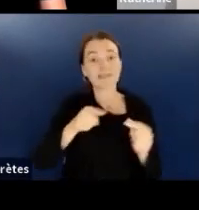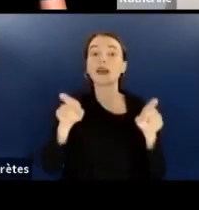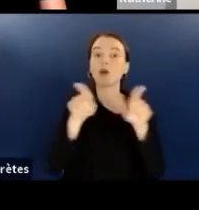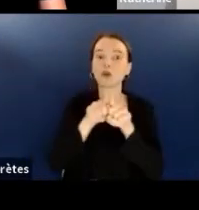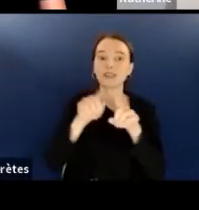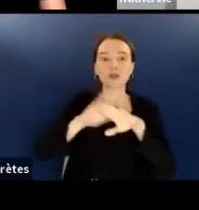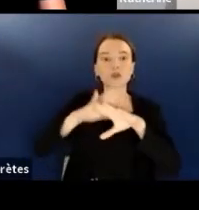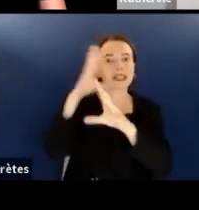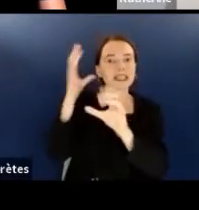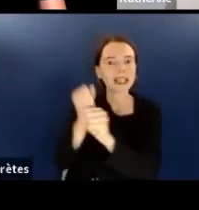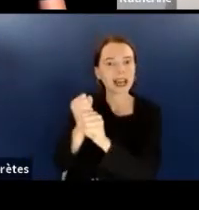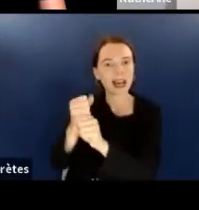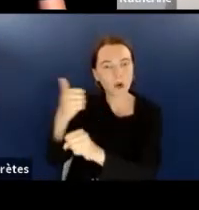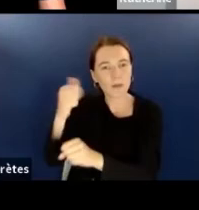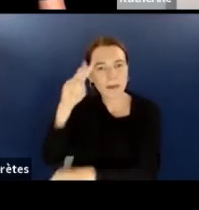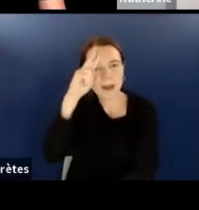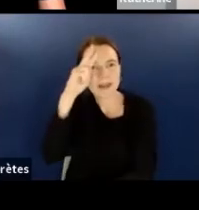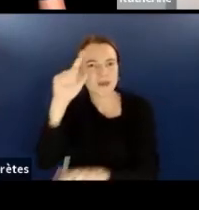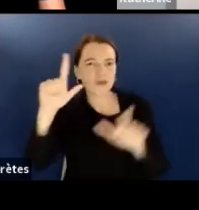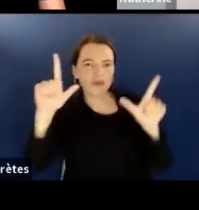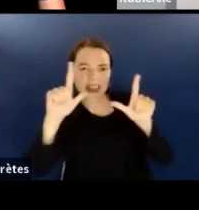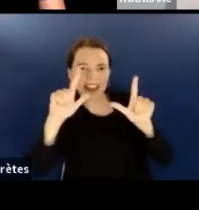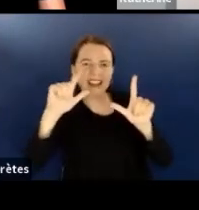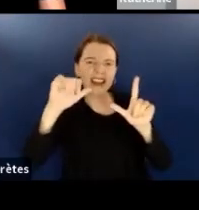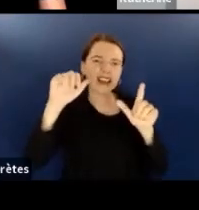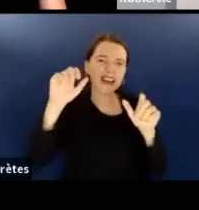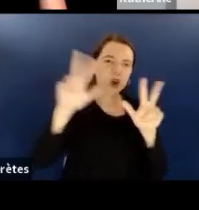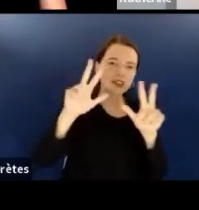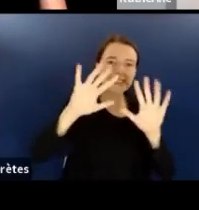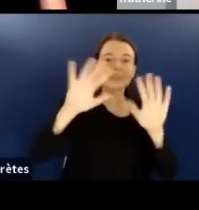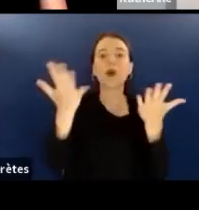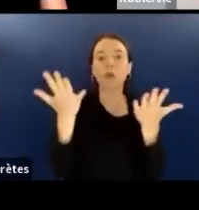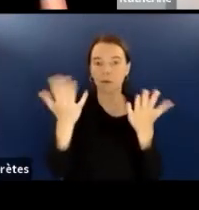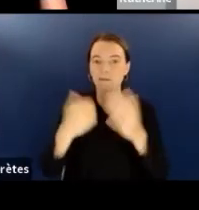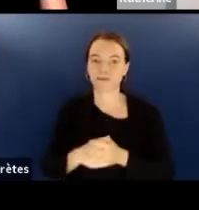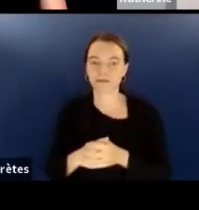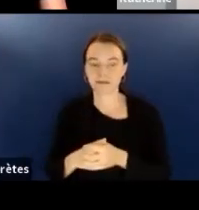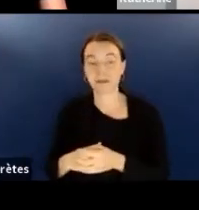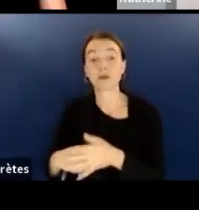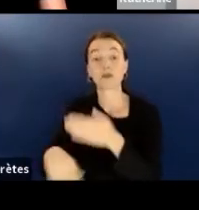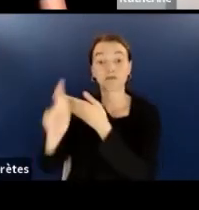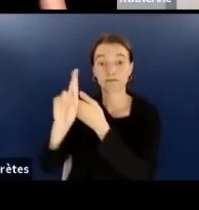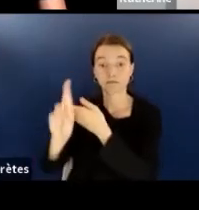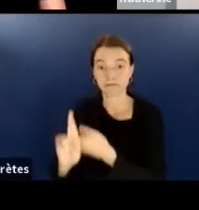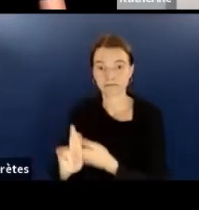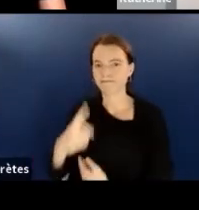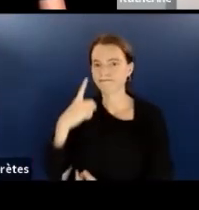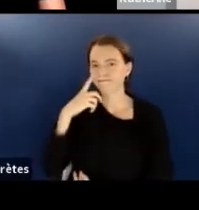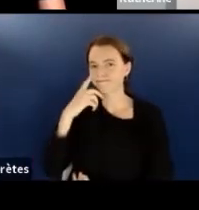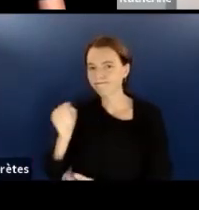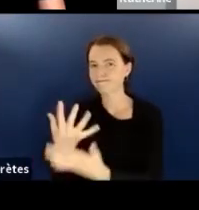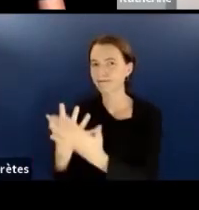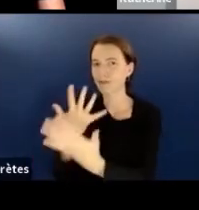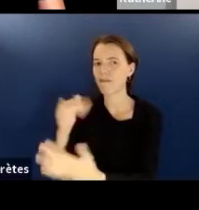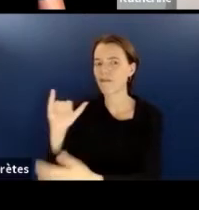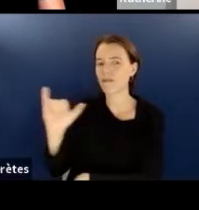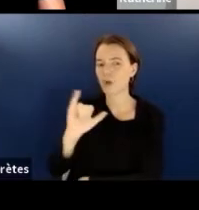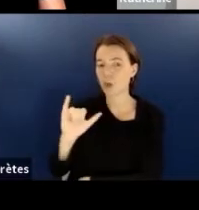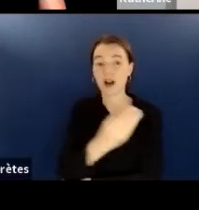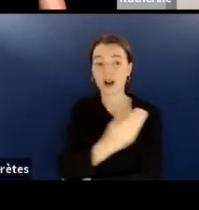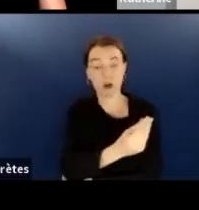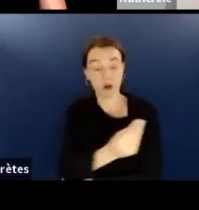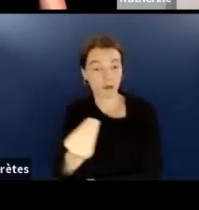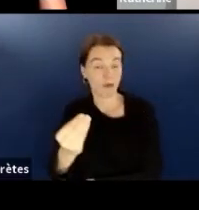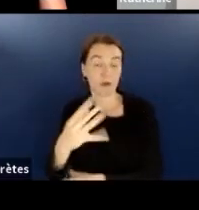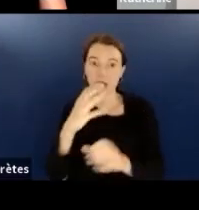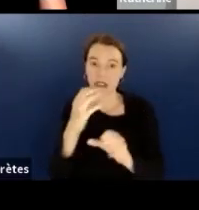Ces éléments-là nous ont permis de nous rendre compte que beaucoup d'enfants n'avaient effectivement pas accès à tous les contenus que nous